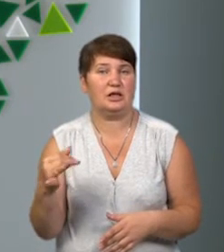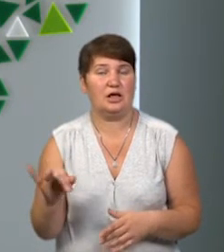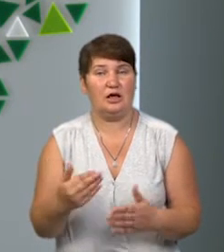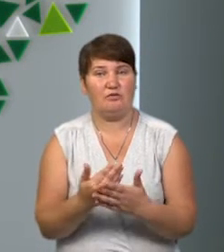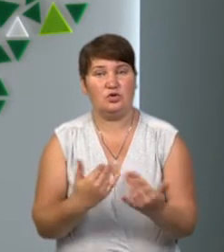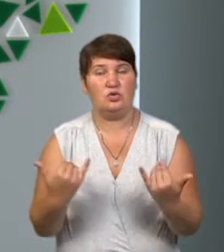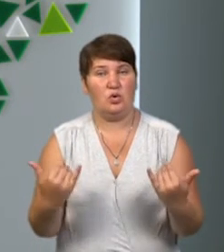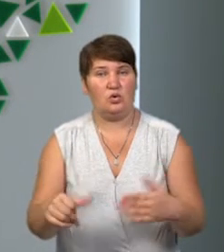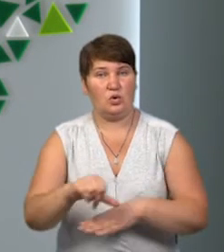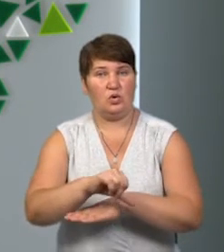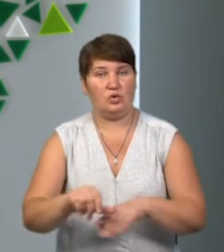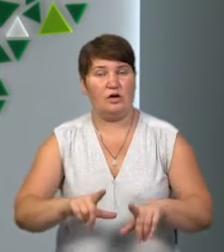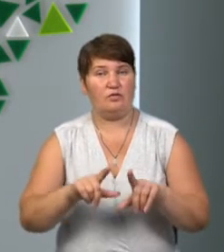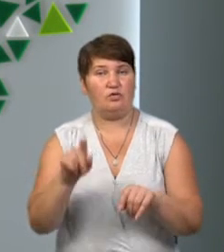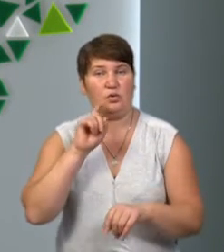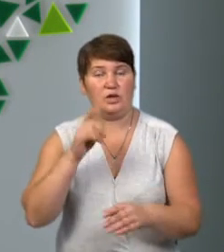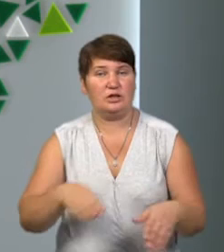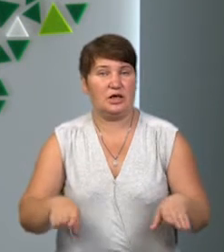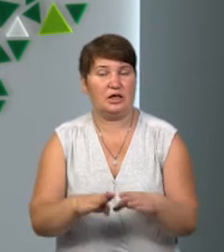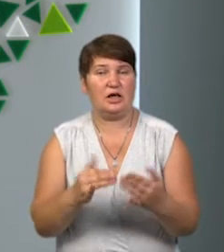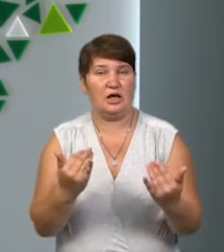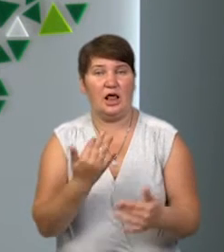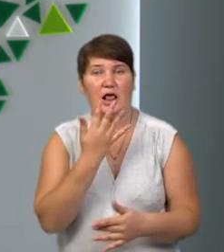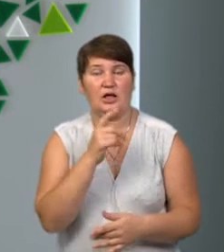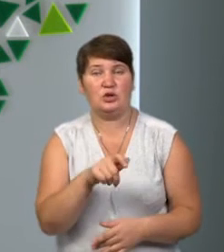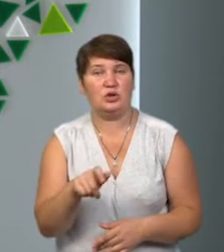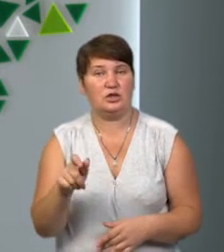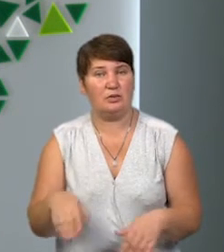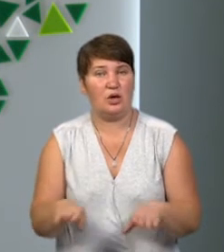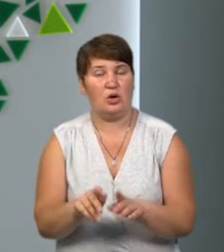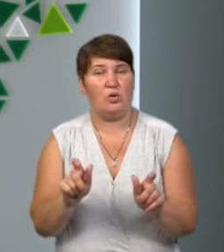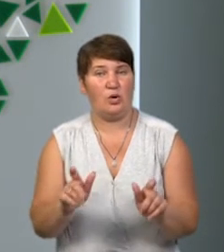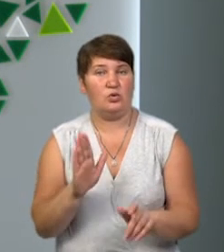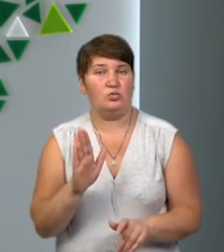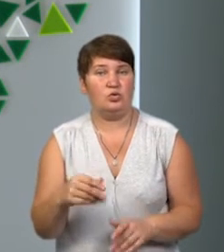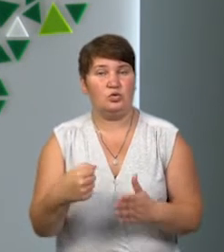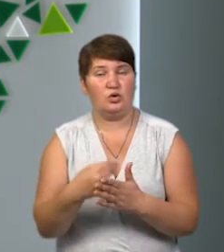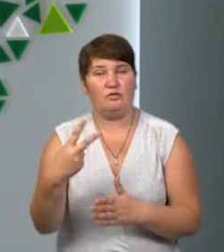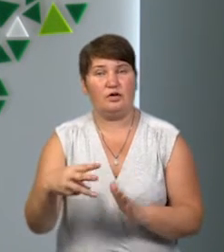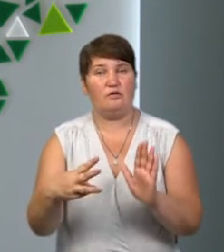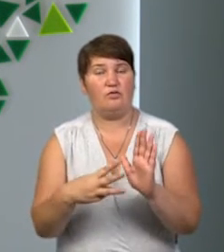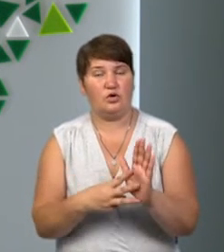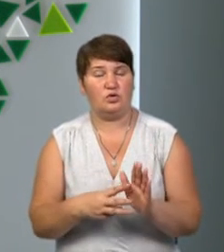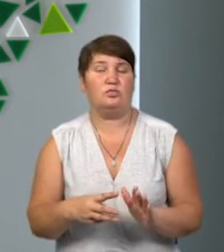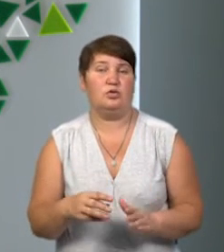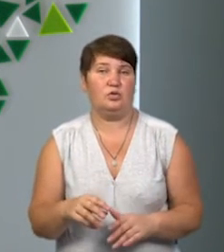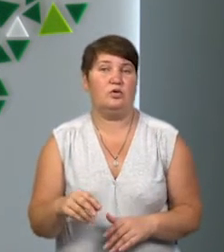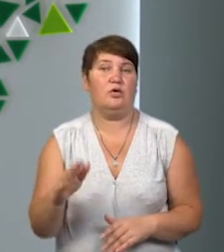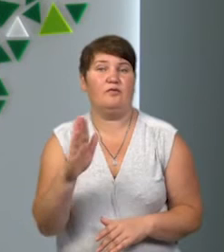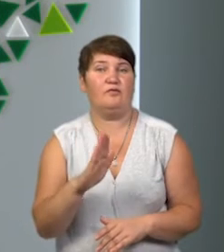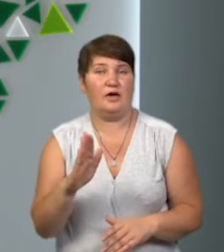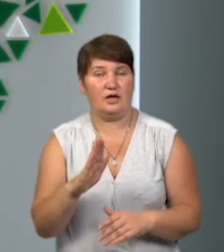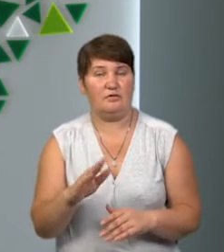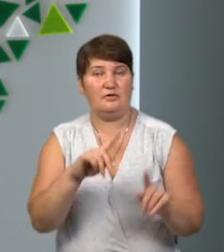сьогодні кордони на в'їзд в Україну закриті для іноземців. Такі обмеження діятимуть до 28 вересня. У сусідньому Закарпатті